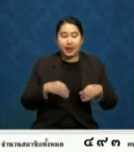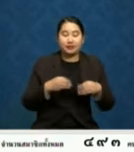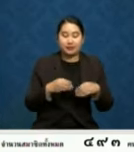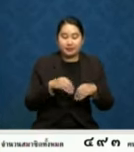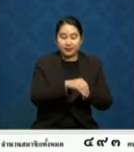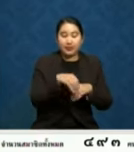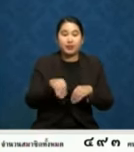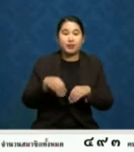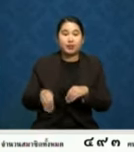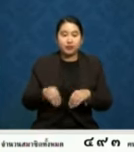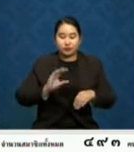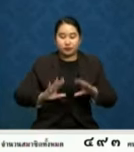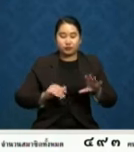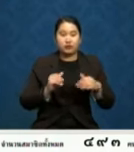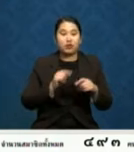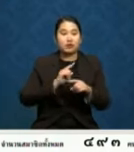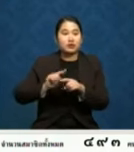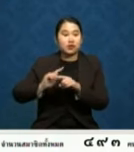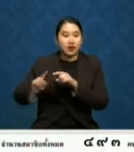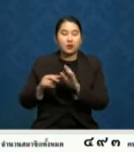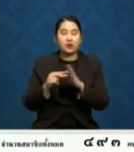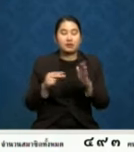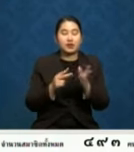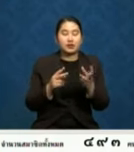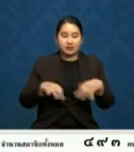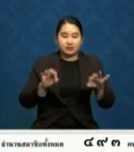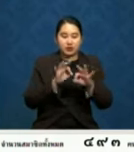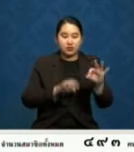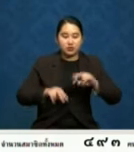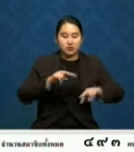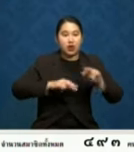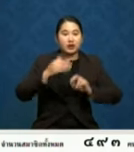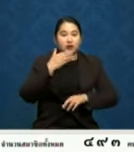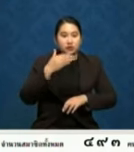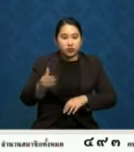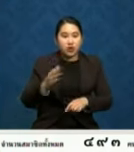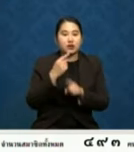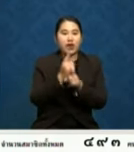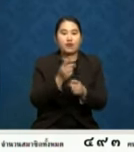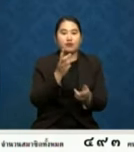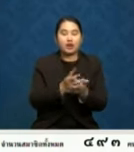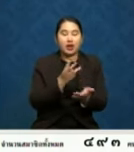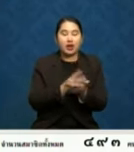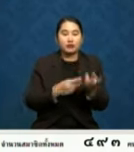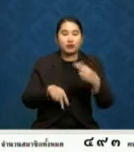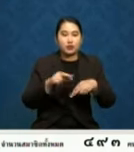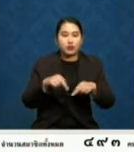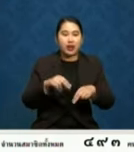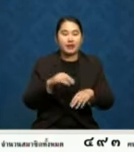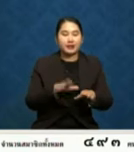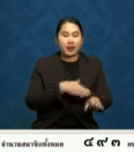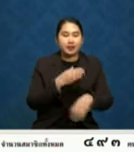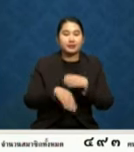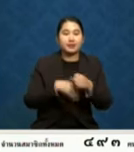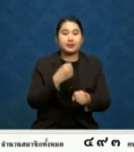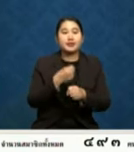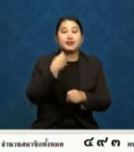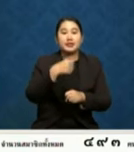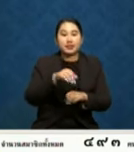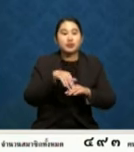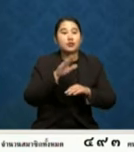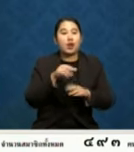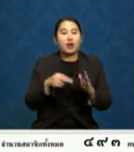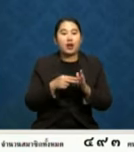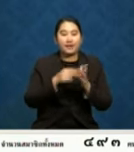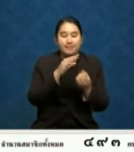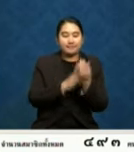ฟื้นฟูพื้นที่ป่านั้นจะต้องได้รับการบำรุงรักษาอย่างต่อเนื่องตามหลักวิชาการเป็นระยะเวลา 10ปีเพื่อให้ป่าที่